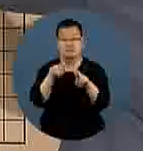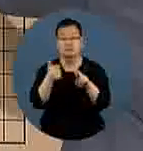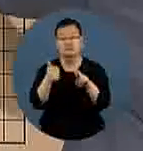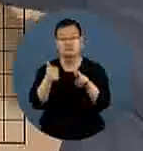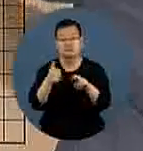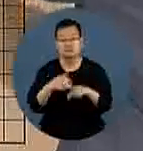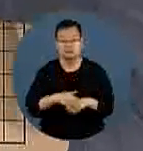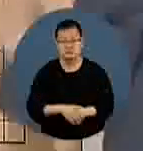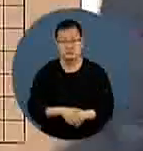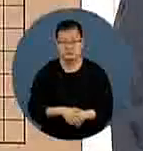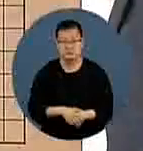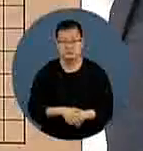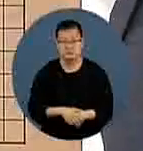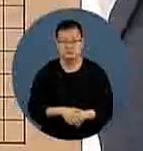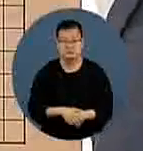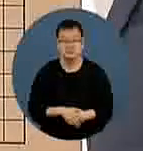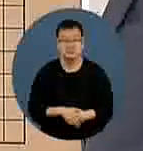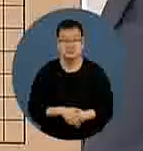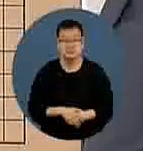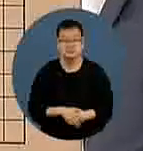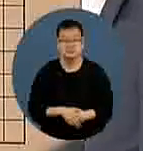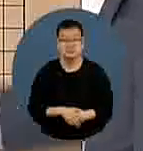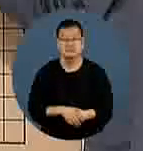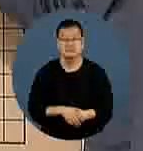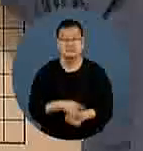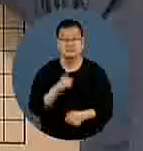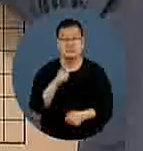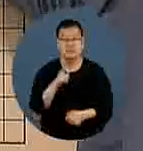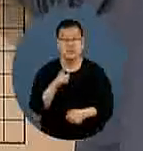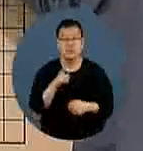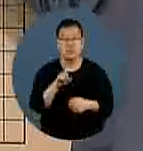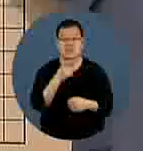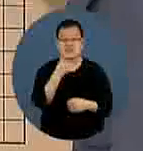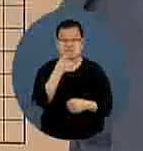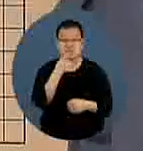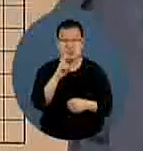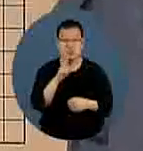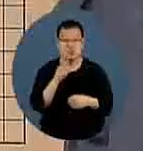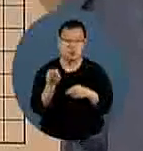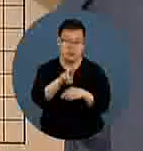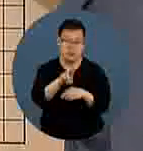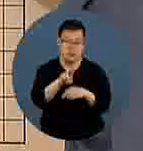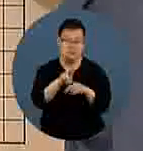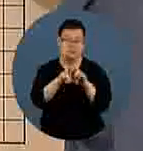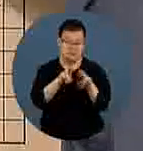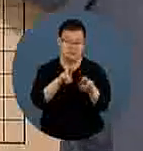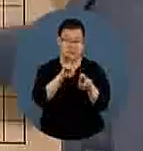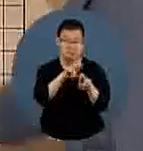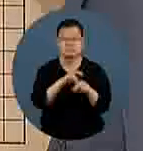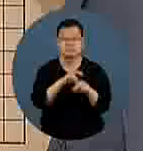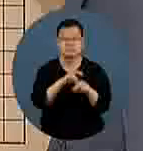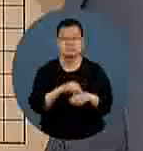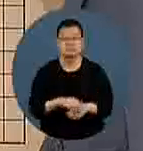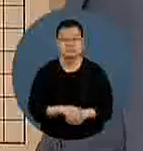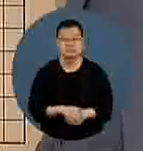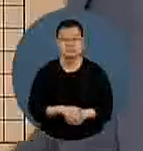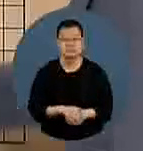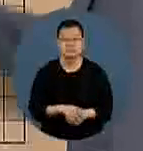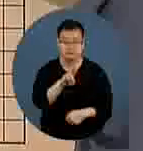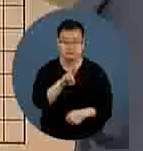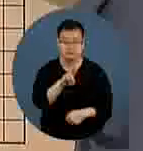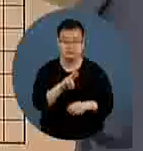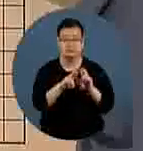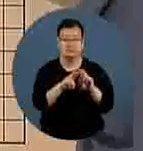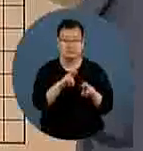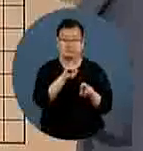늘어서 다섯 점이 먼저 죽게 되죠. 자, 그렇다면 네. 이제 백이 뭐 이런 식으로 단수를 쳐야 그럼요. 그러면 늘어둬서요. 또 네. 밀어야 될 텐데,